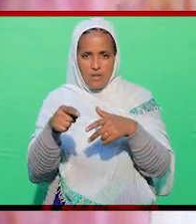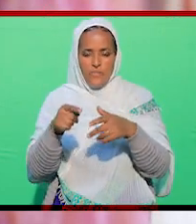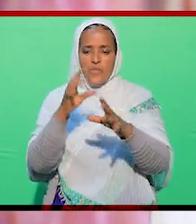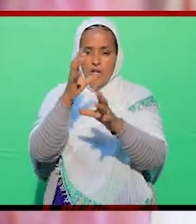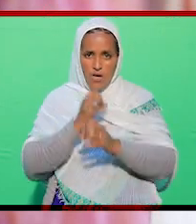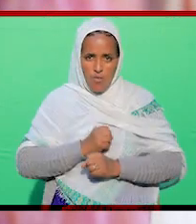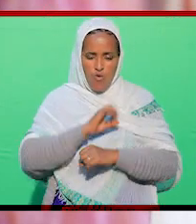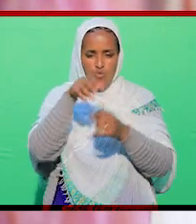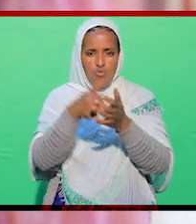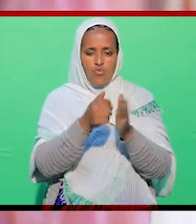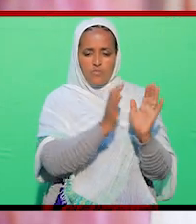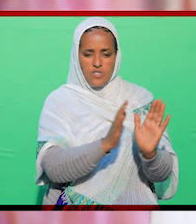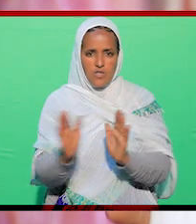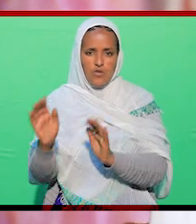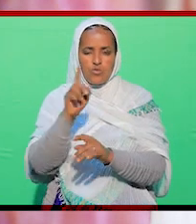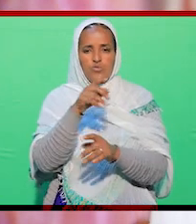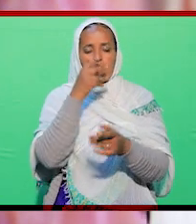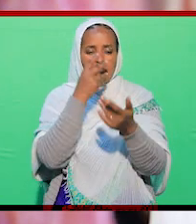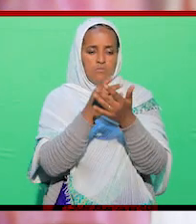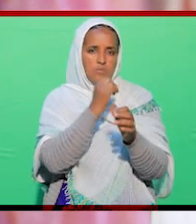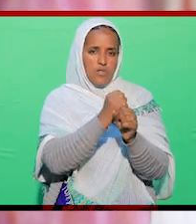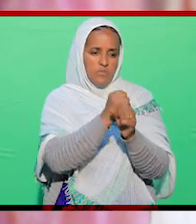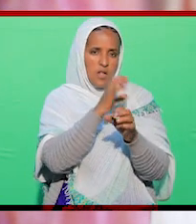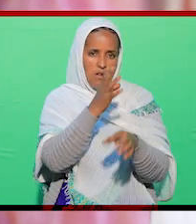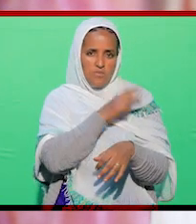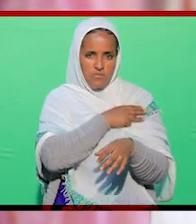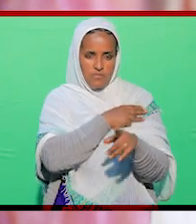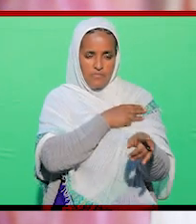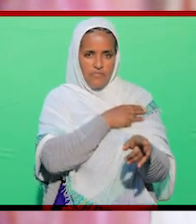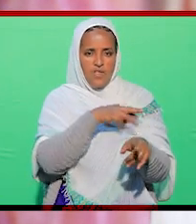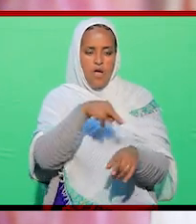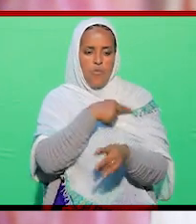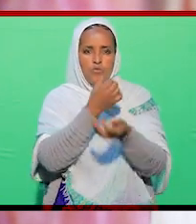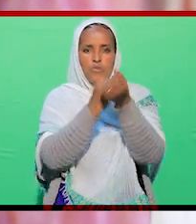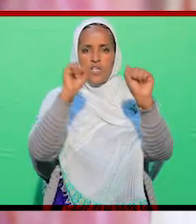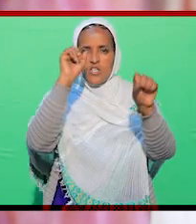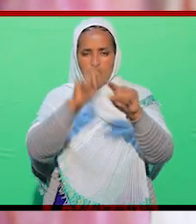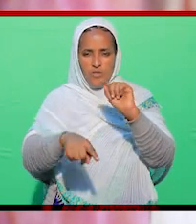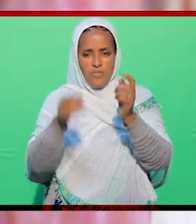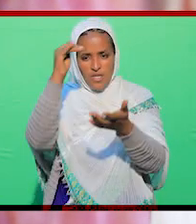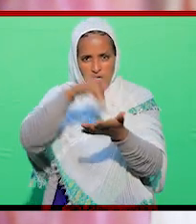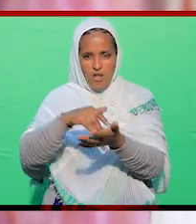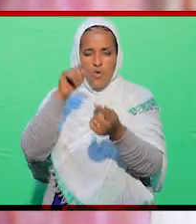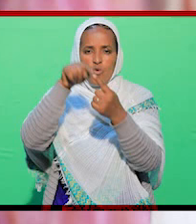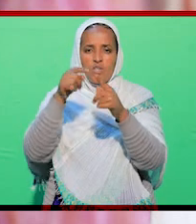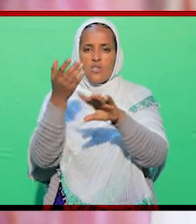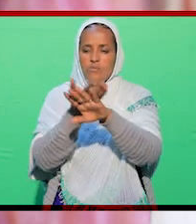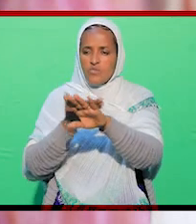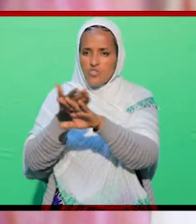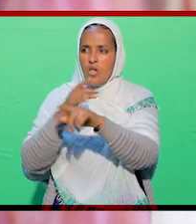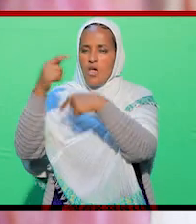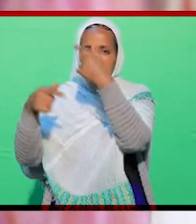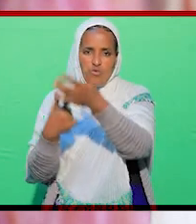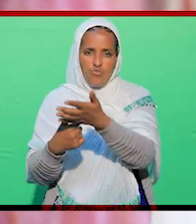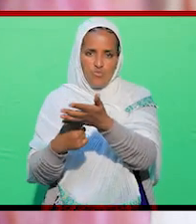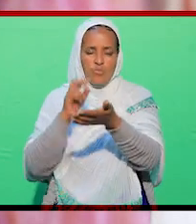ከዚያ በኋላ ሙሽራውን ሊቀበሉ ሁሉም ሲነሱ እነዚያ ምግባር የላቸውም፣ ሃይማኖታቸው ልታድናቸው አልቻለችም። እንደገና ወደ